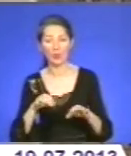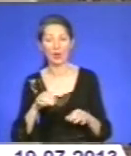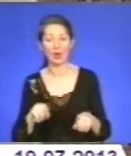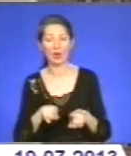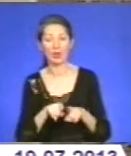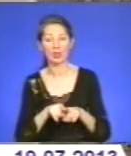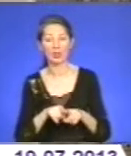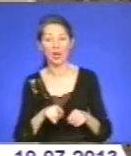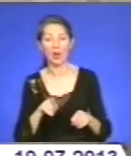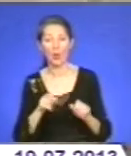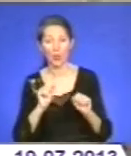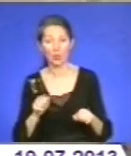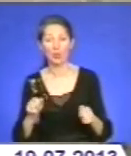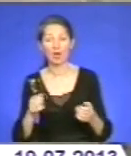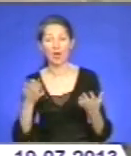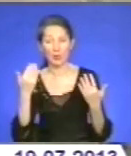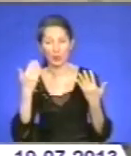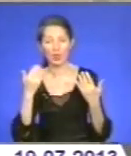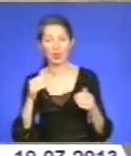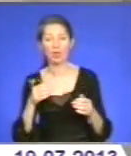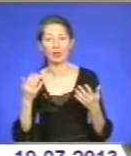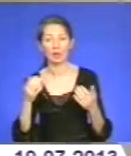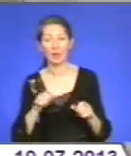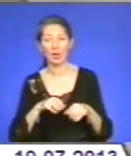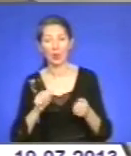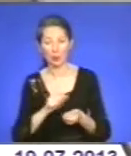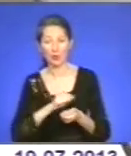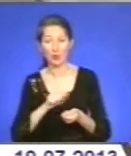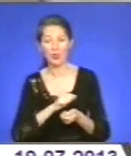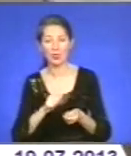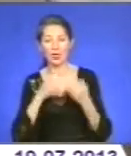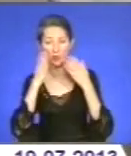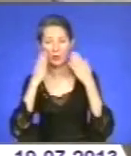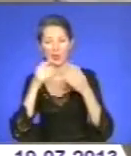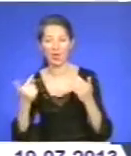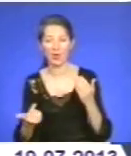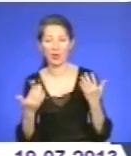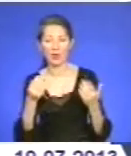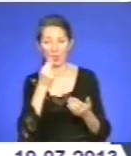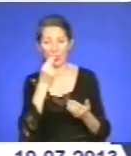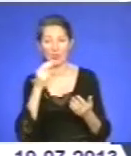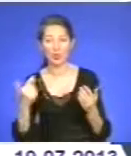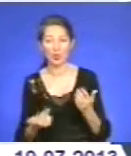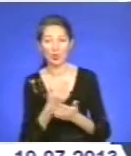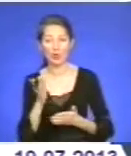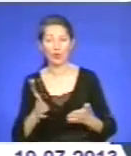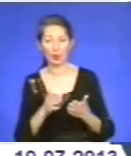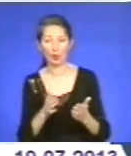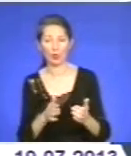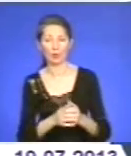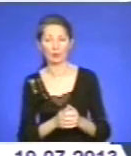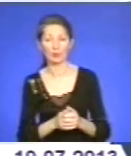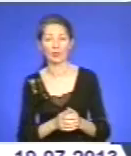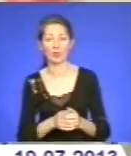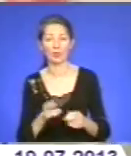посидіти в інтернеті і, звісно ж, добре попоїсти. Потім знов у дорогу. Причому за безпеку вантажу на території комплексу хвилюватися не